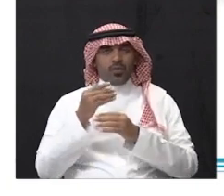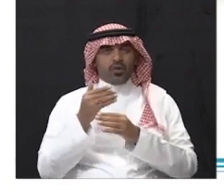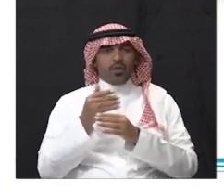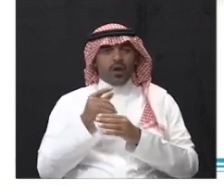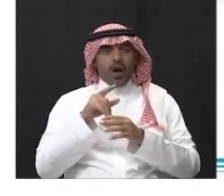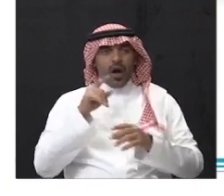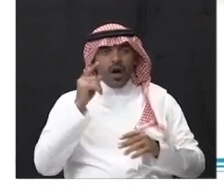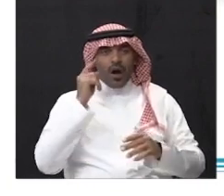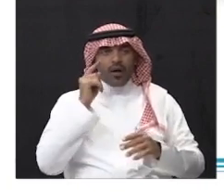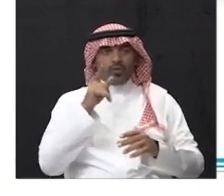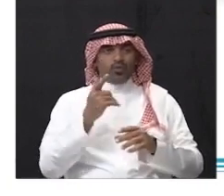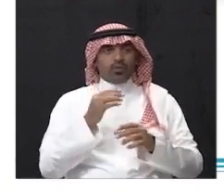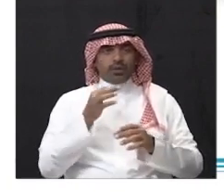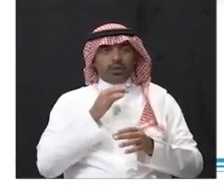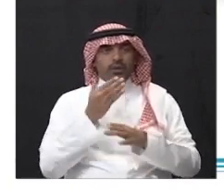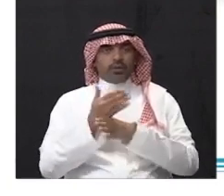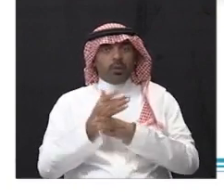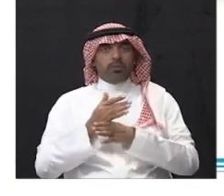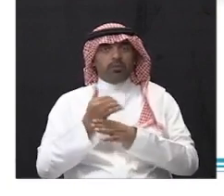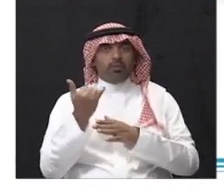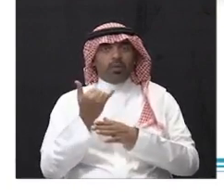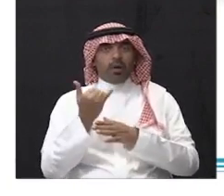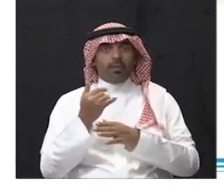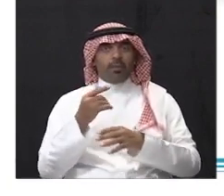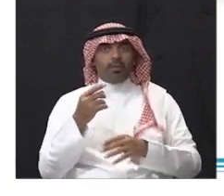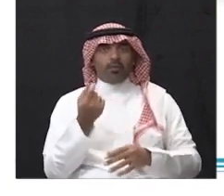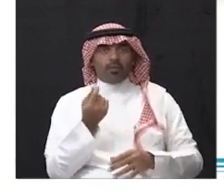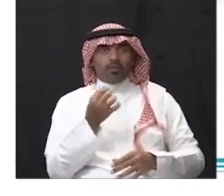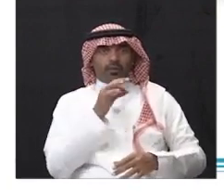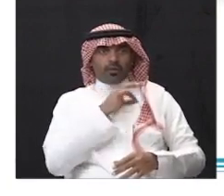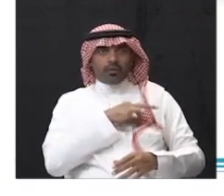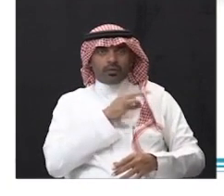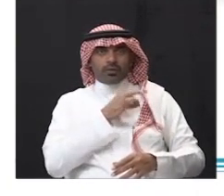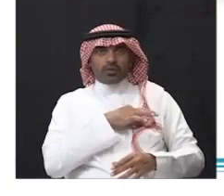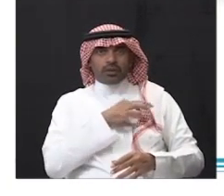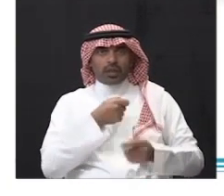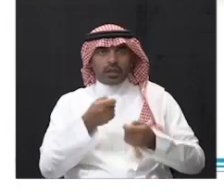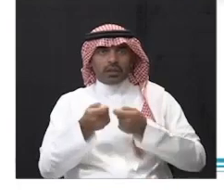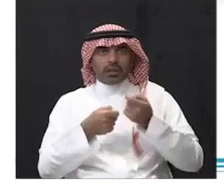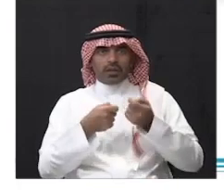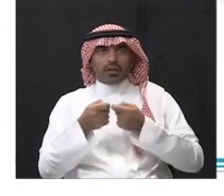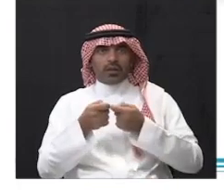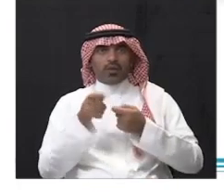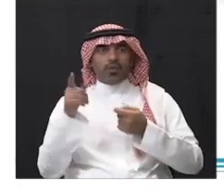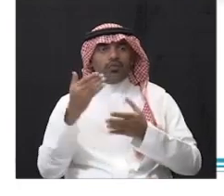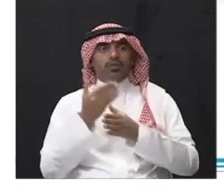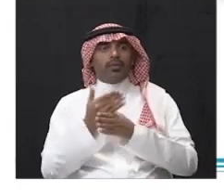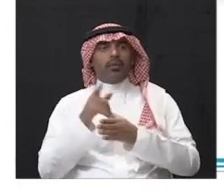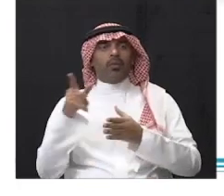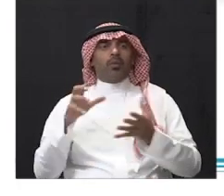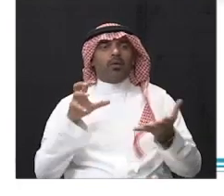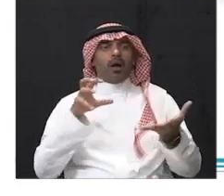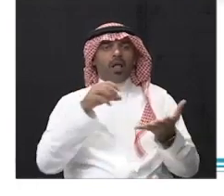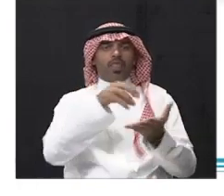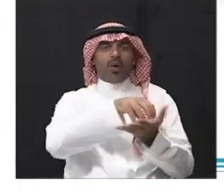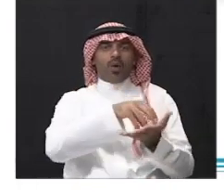على الاستعمار. هي 3 دوافع: نبرهن. أولاً، التنافس بين